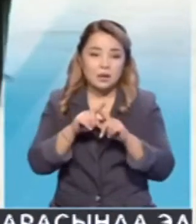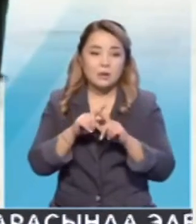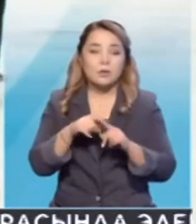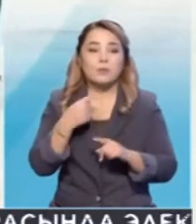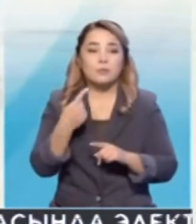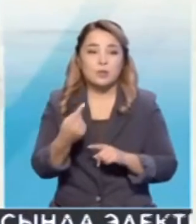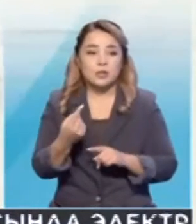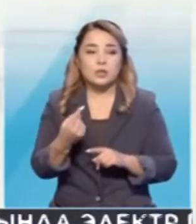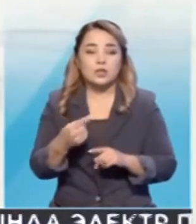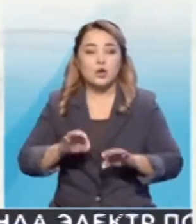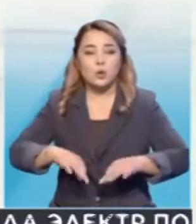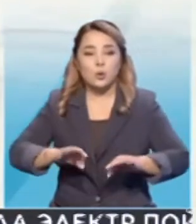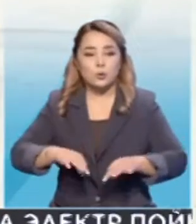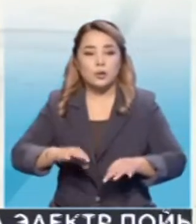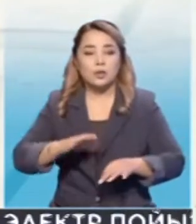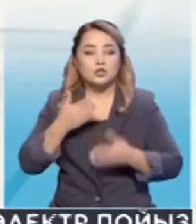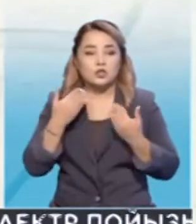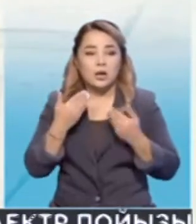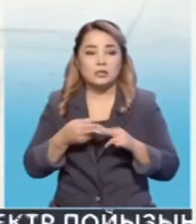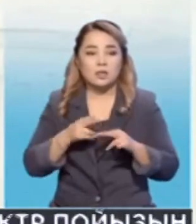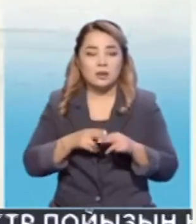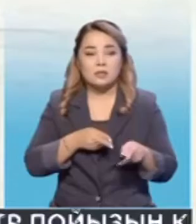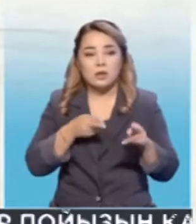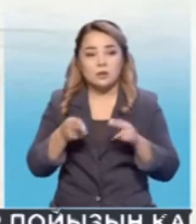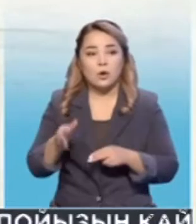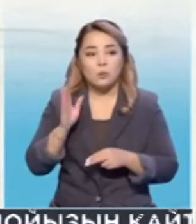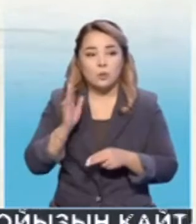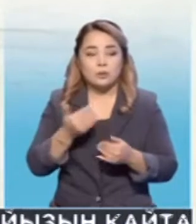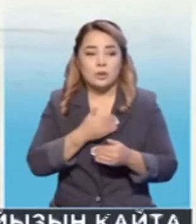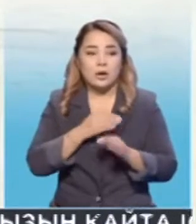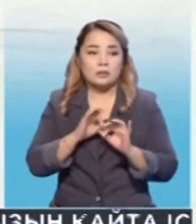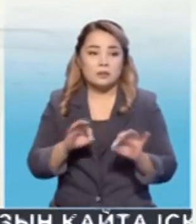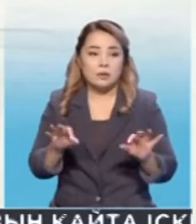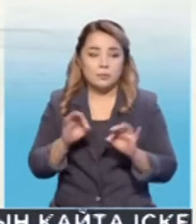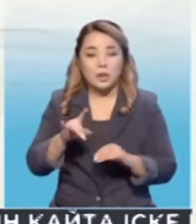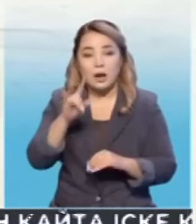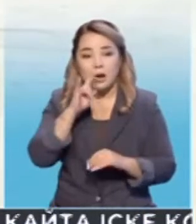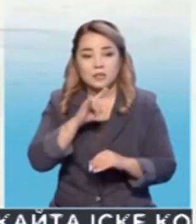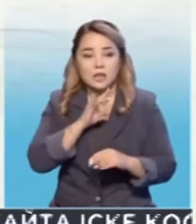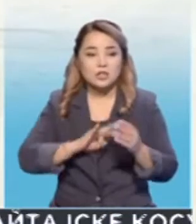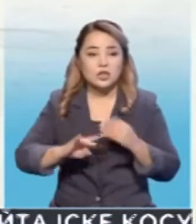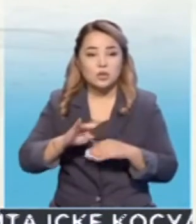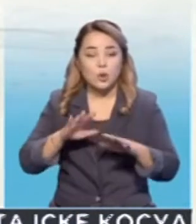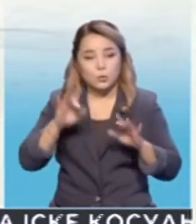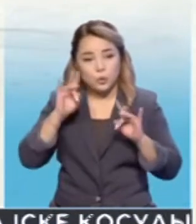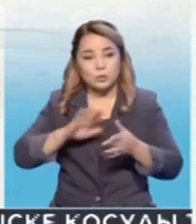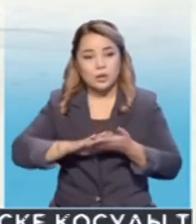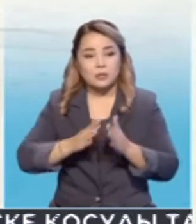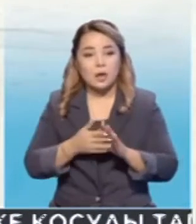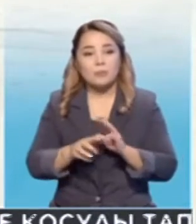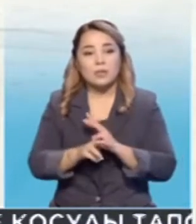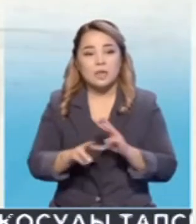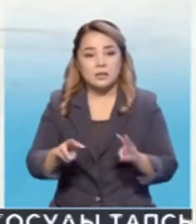1 жеңіл автокөлік келу керек. Және де айтқым келеді, біздің Қазақстан Республикасының төтенше жағдай